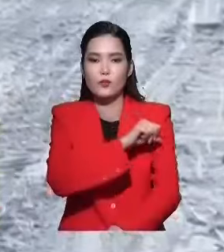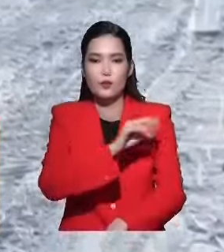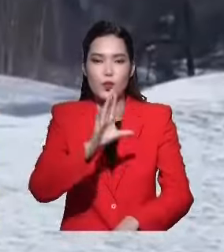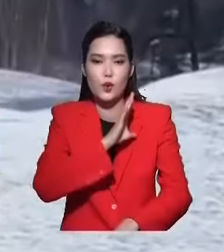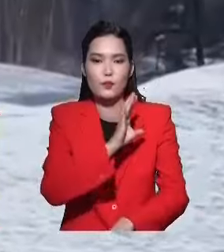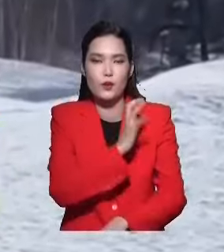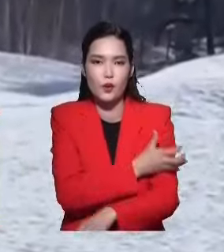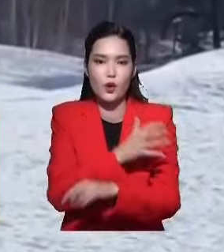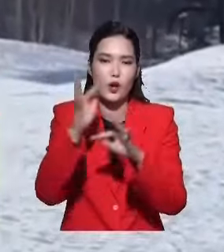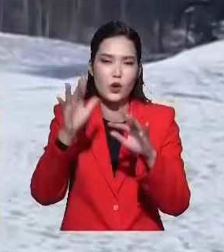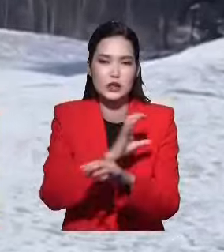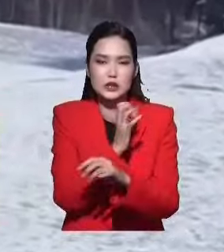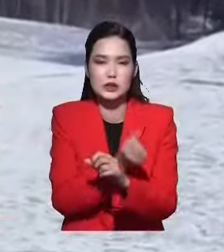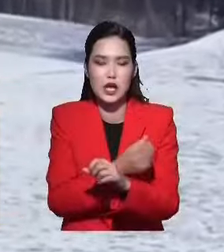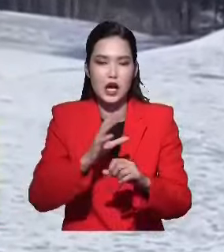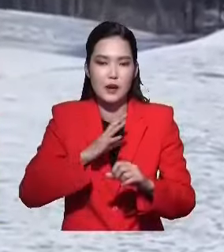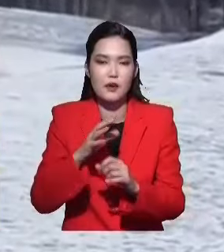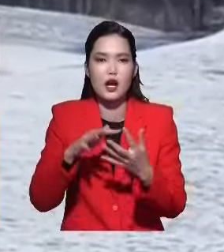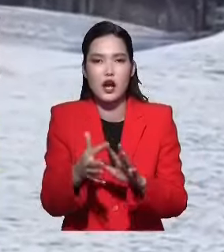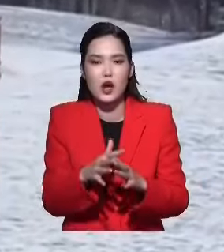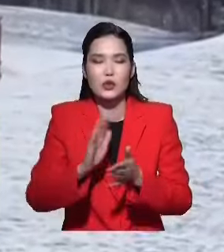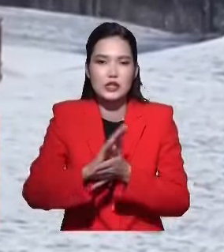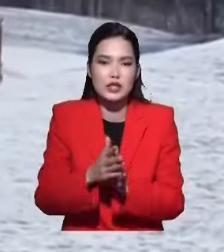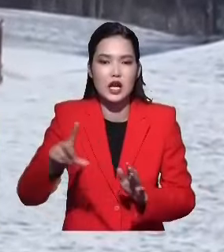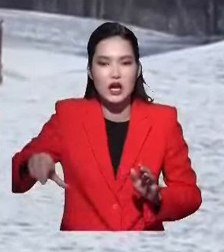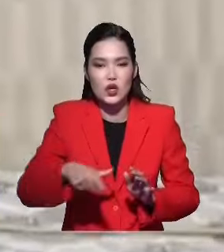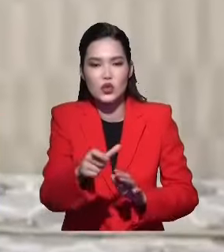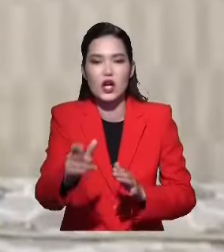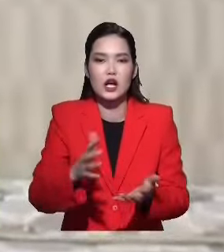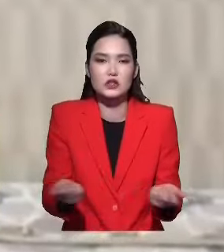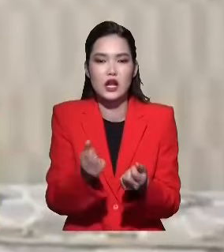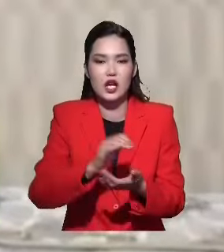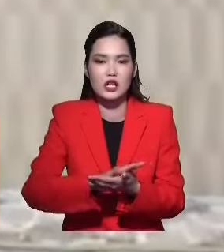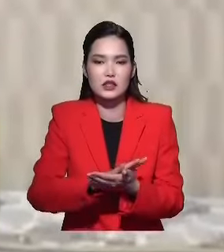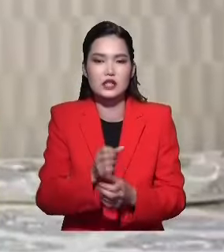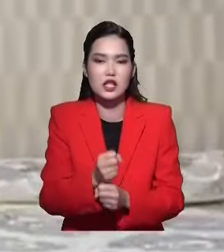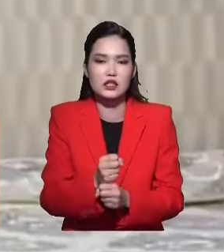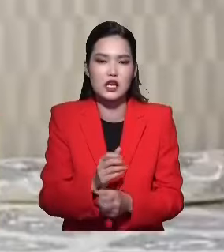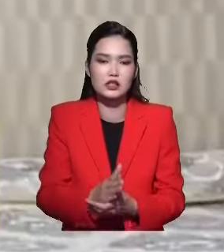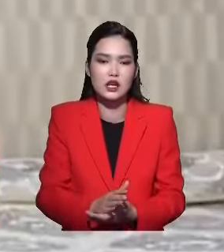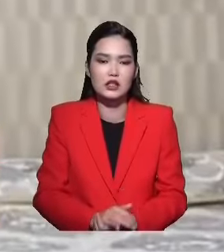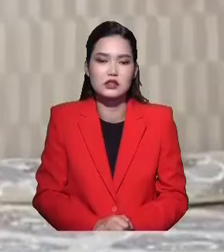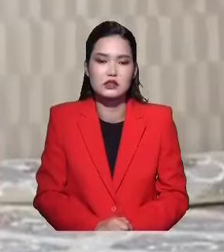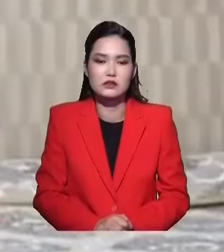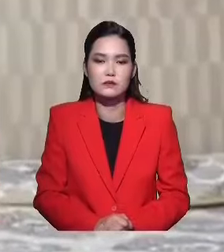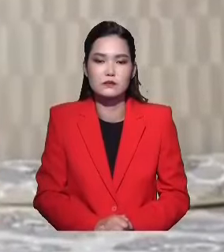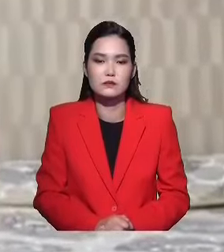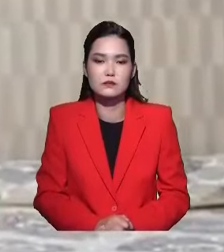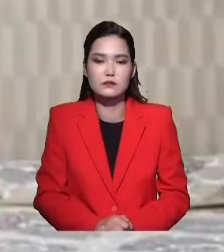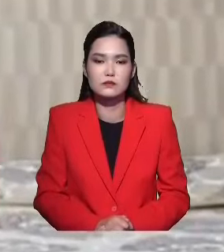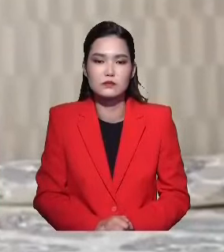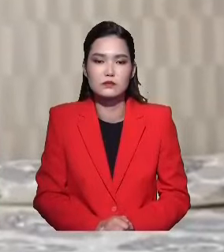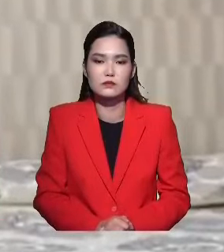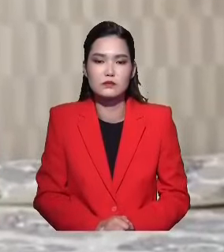күшейіп, күн күрт суытты. Әуеден сәт сайын бақылау жасалып, жолда қалғандар құтқарылуда. Марал бағатын жерде далада қалып қалдым. Таңертең